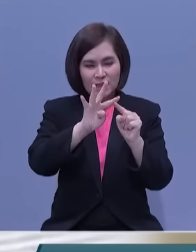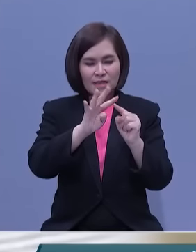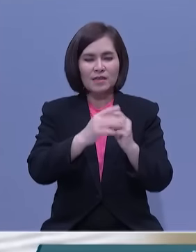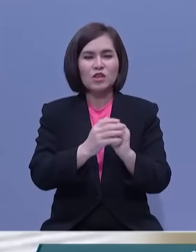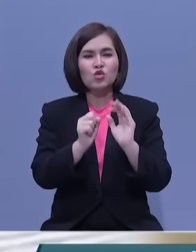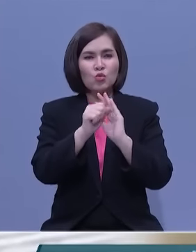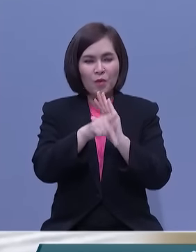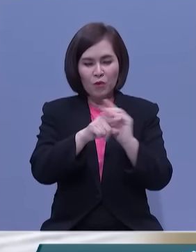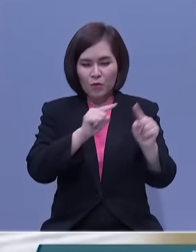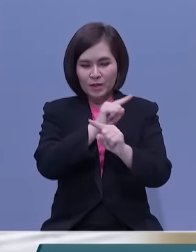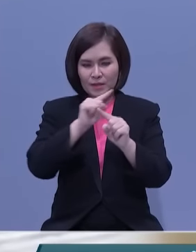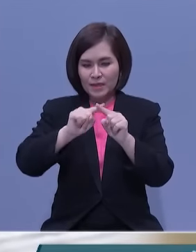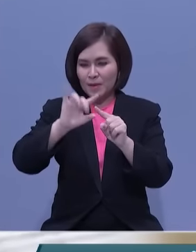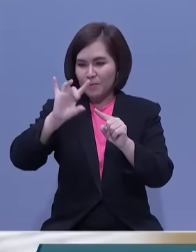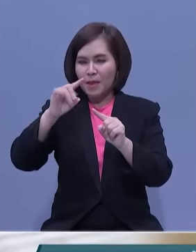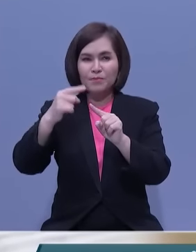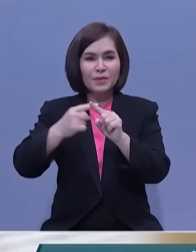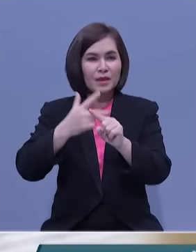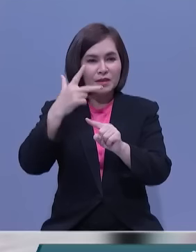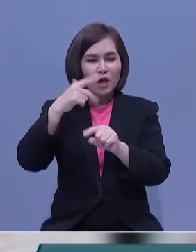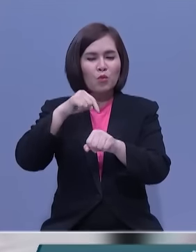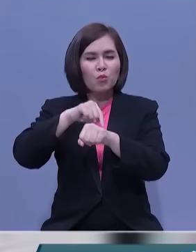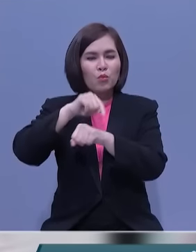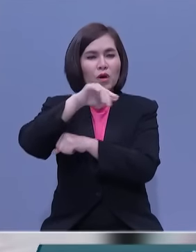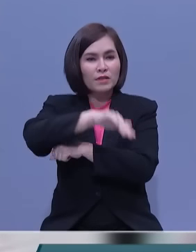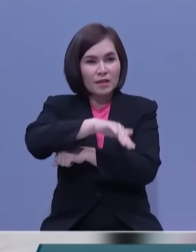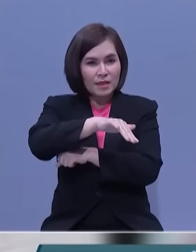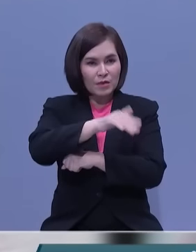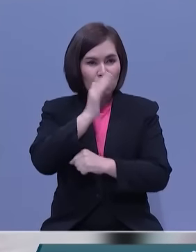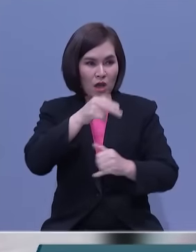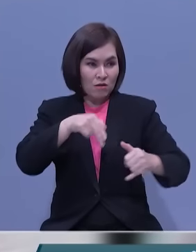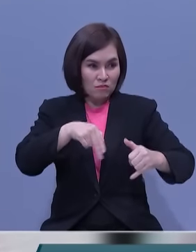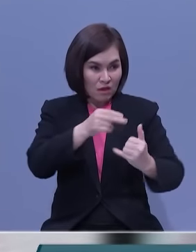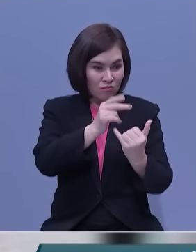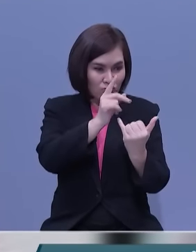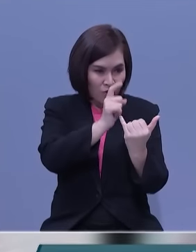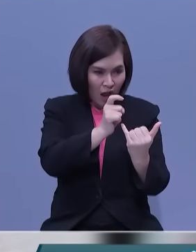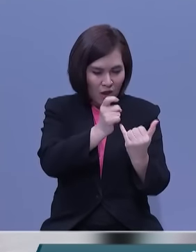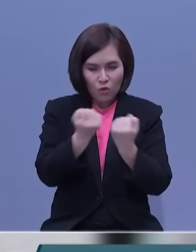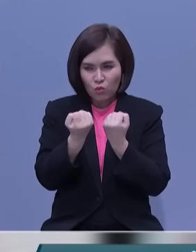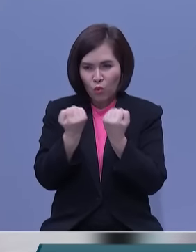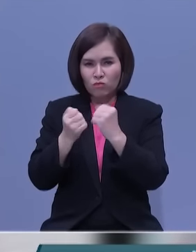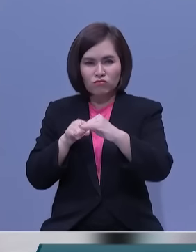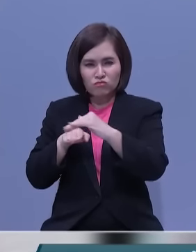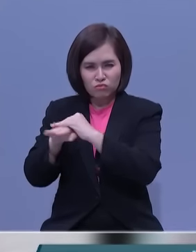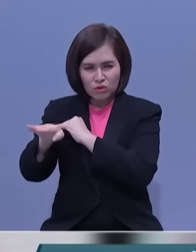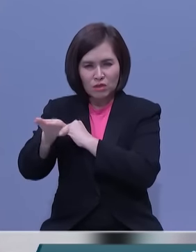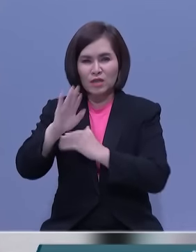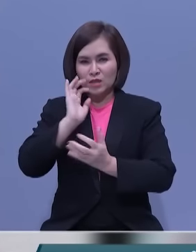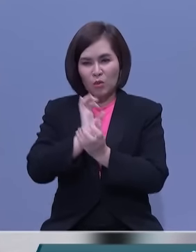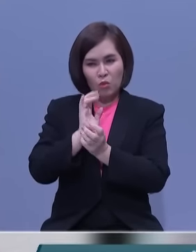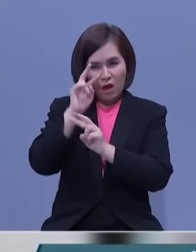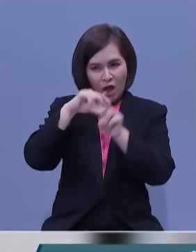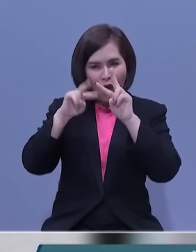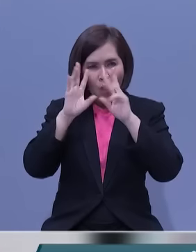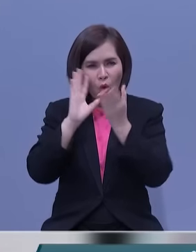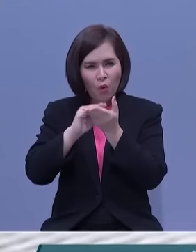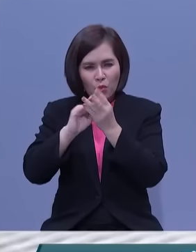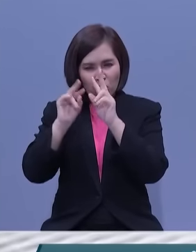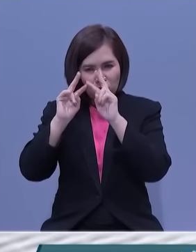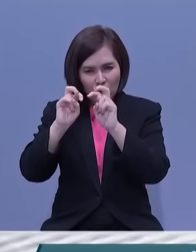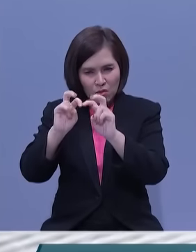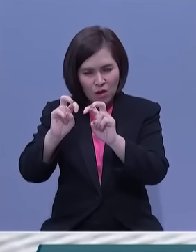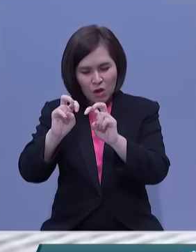8มีนาคมยิงเสร็จก็ขับรถกระบะหลบหนีไปเลยระหว่างที่เจ้าหน้าที่ตำรวจเข้าปิดล้อมก็ไปเจอรถ